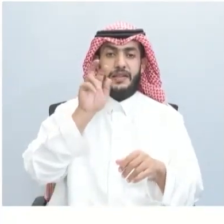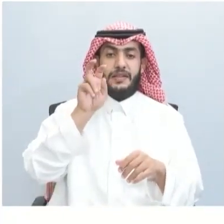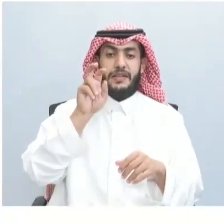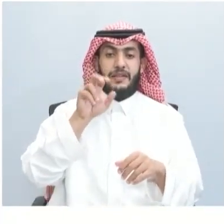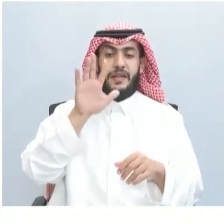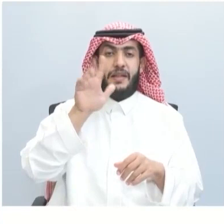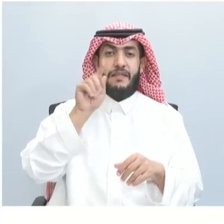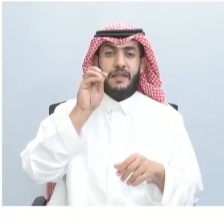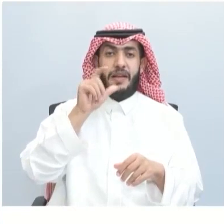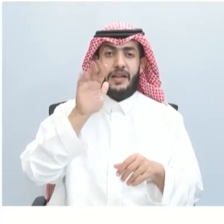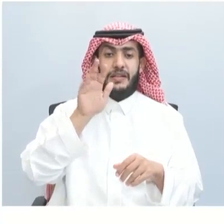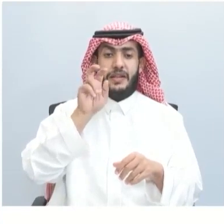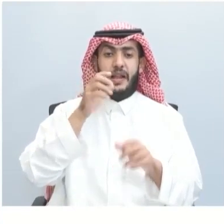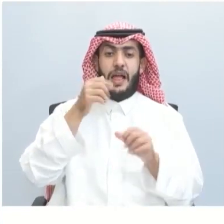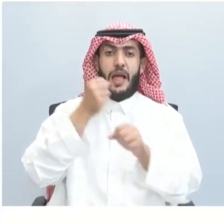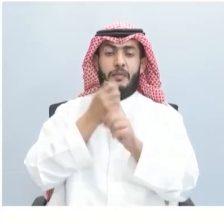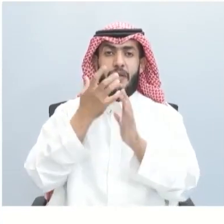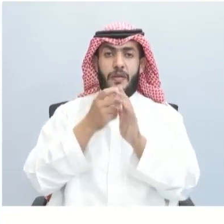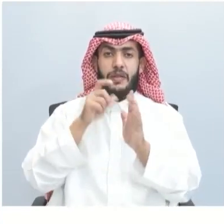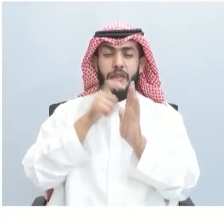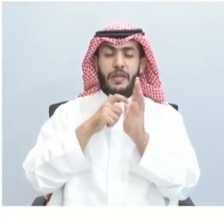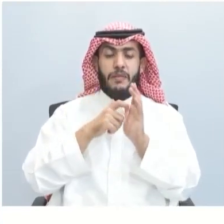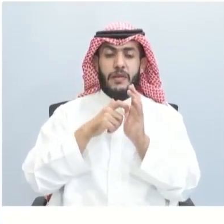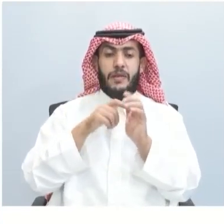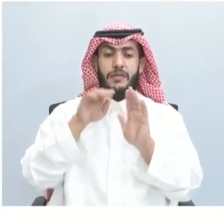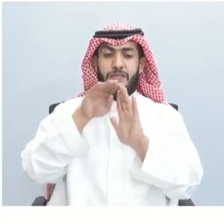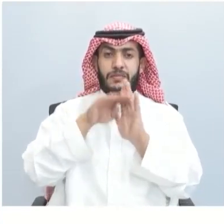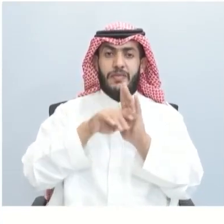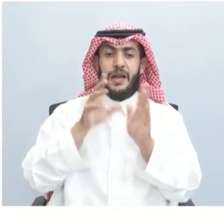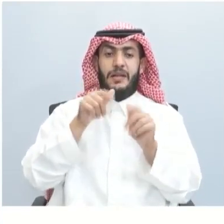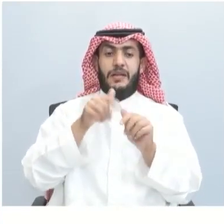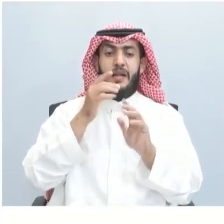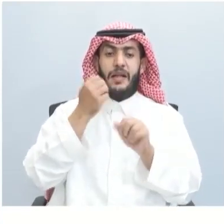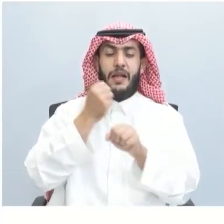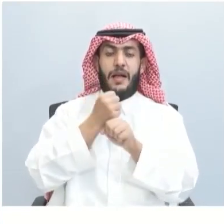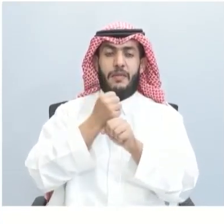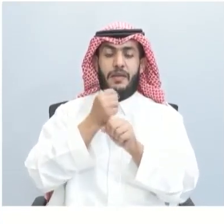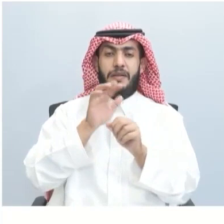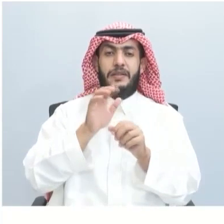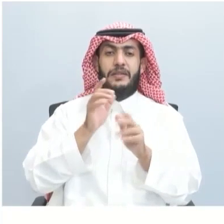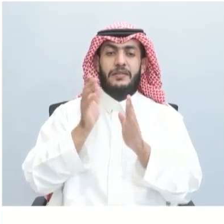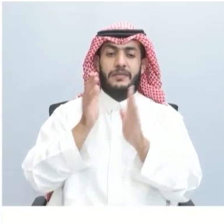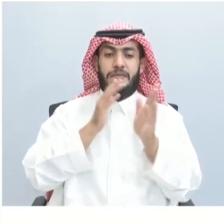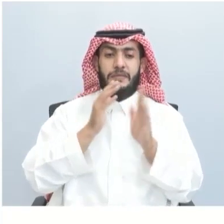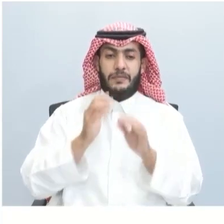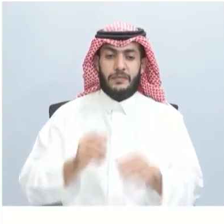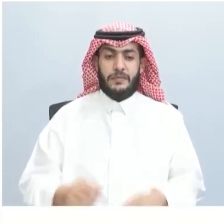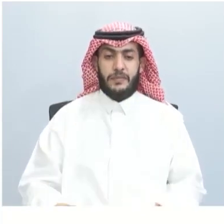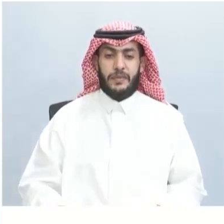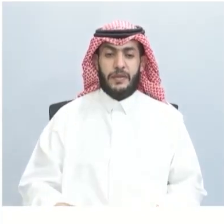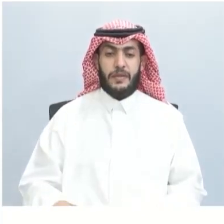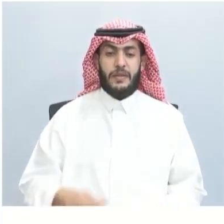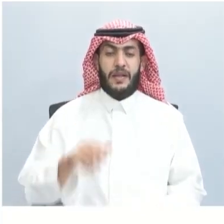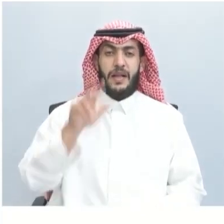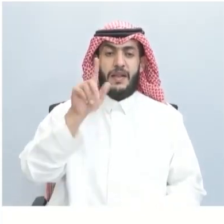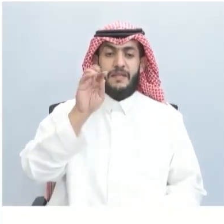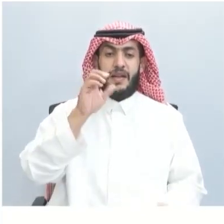المقصود بالفهرسه عمليه تخزين وتنظيم المحتوى الموجود اثناء عمليه الزحف الفهرس هو